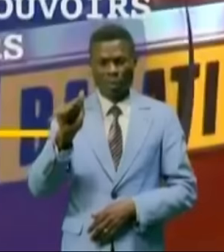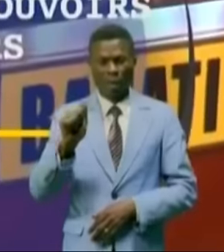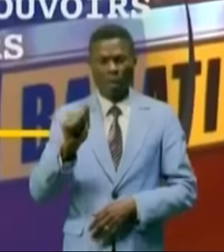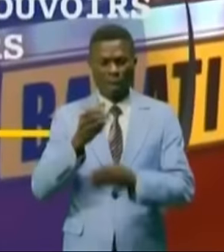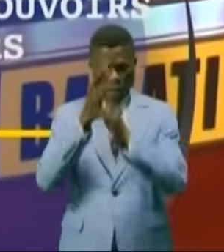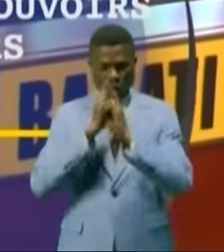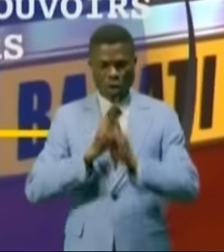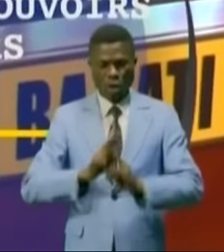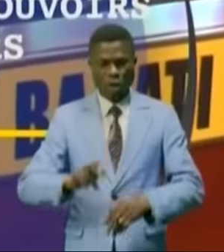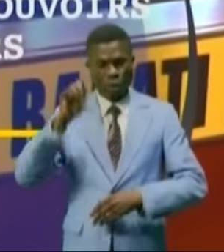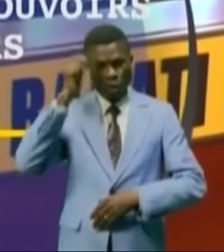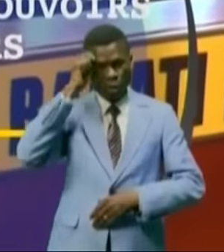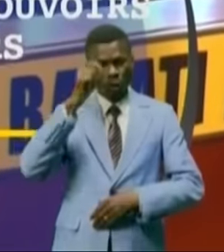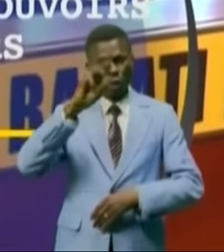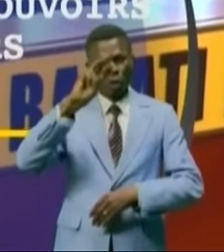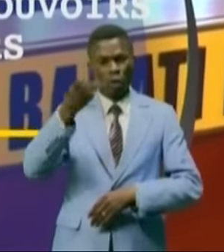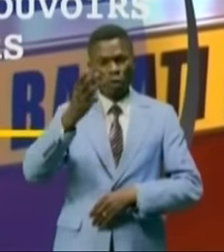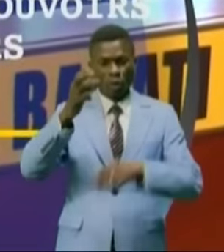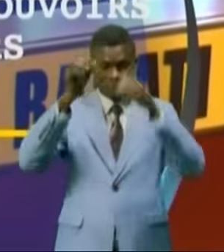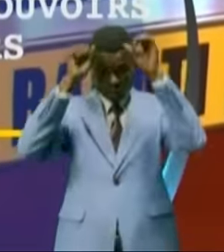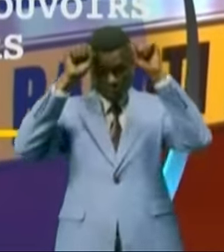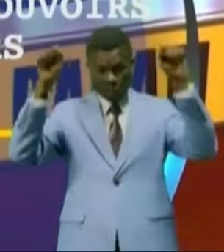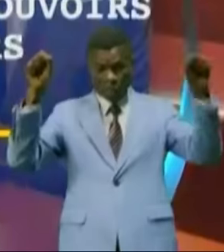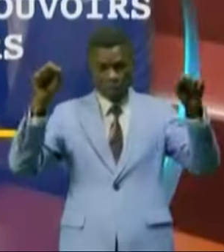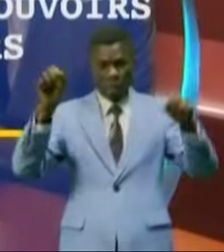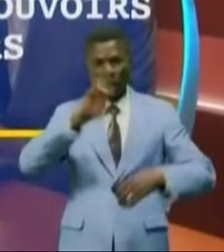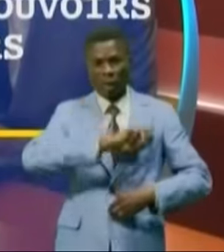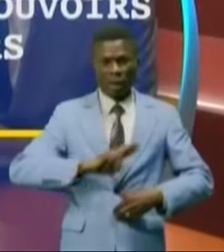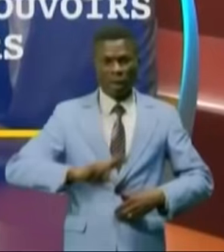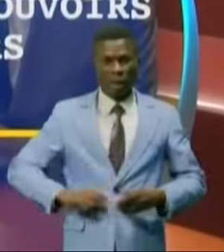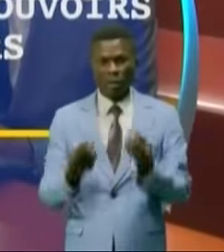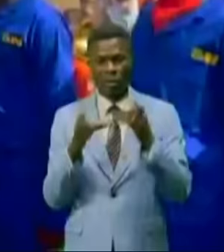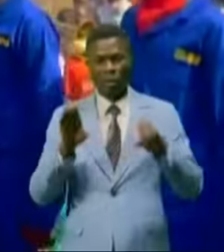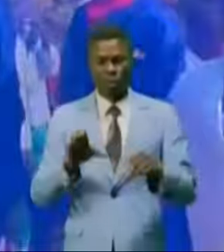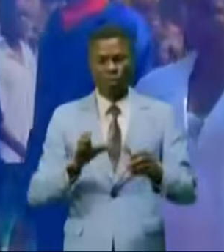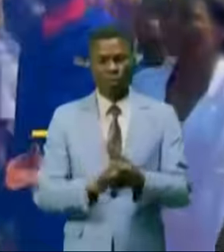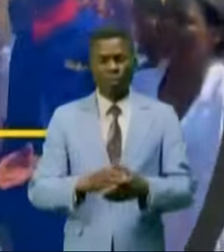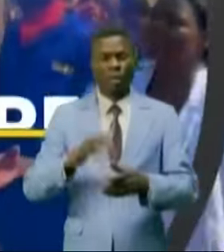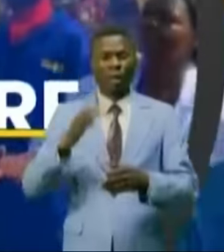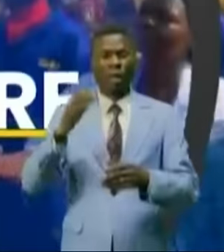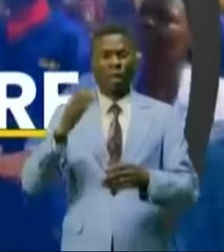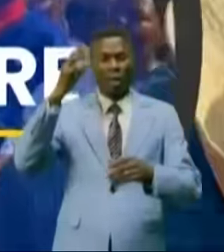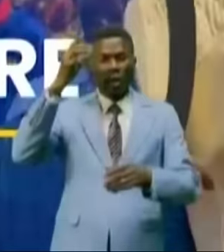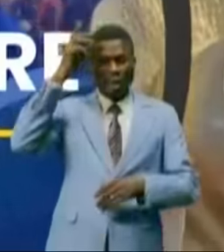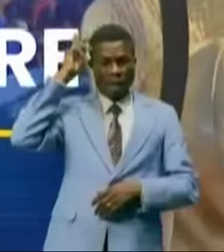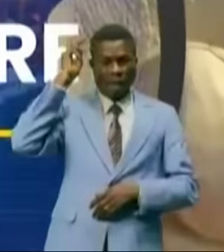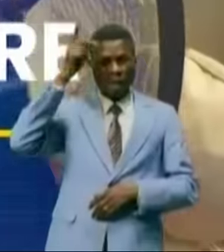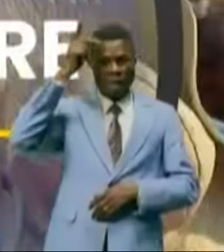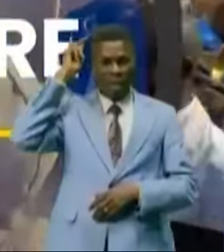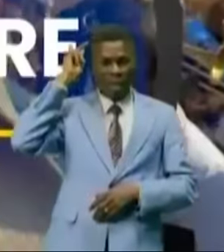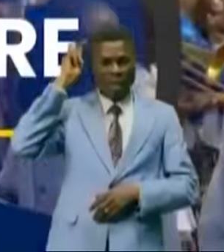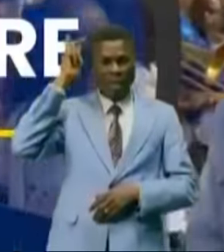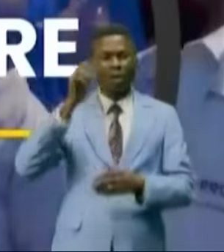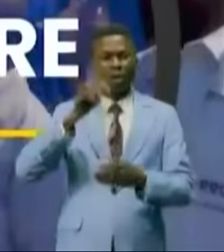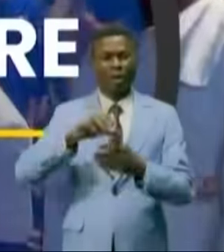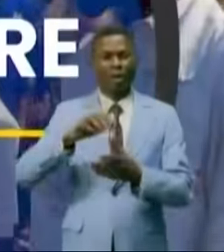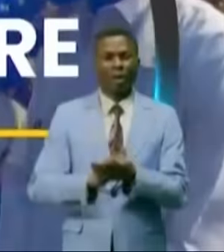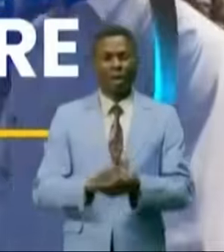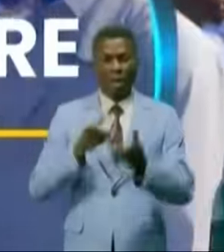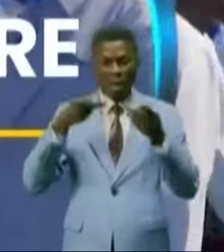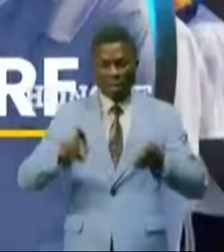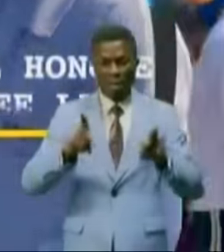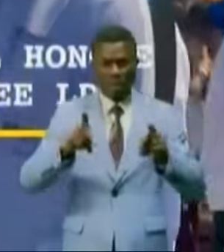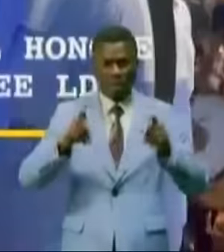la mémoire du troisième président de la RDC, Laurent Désiré Kabila, pour instruction du chef de l'État